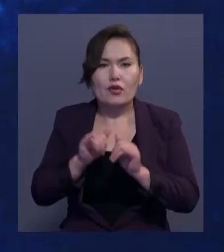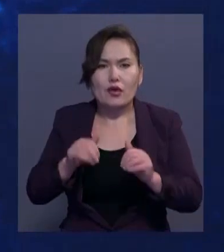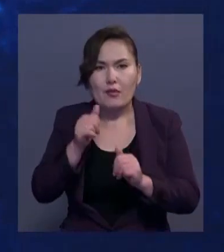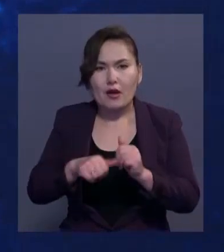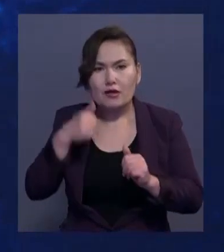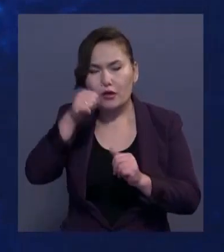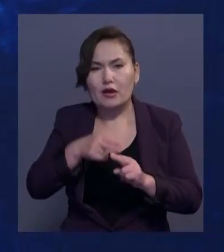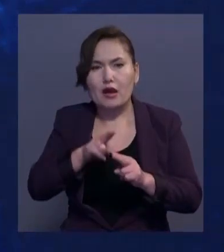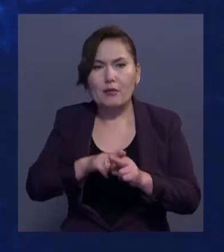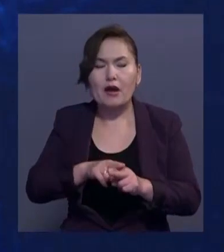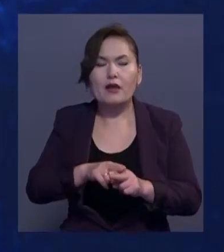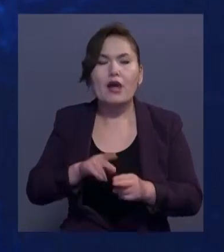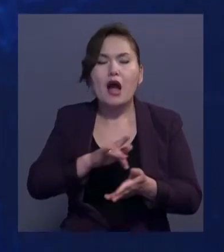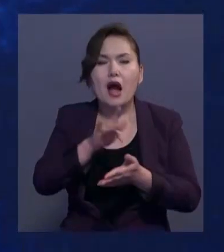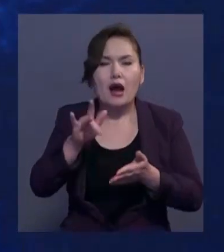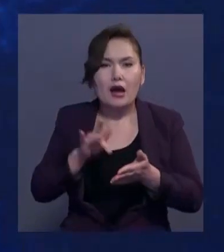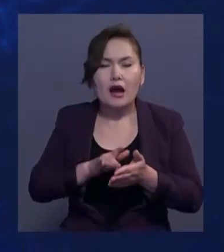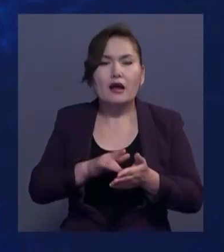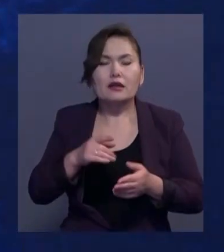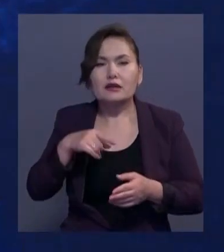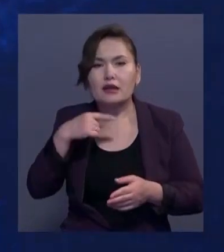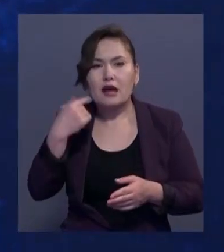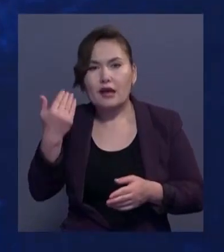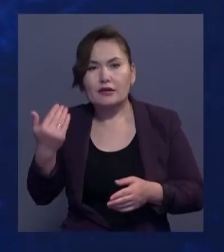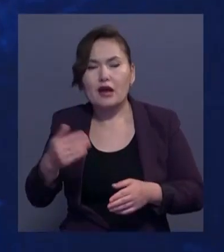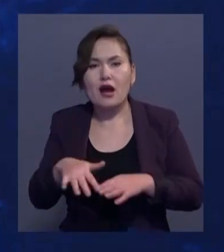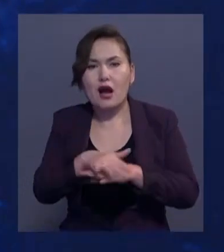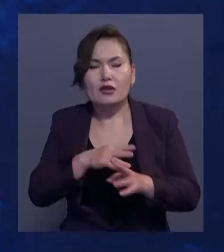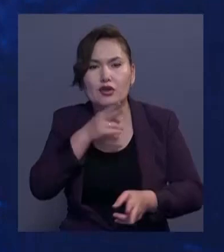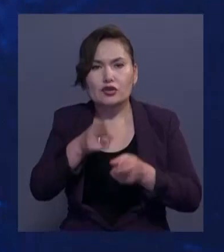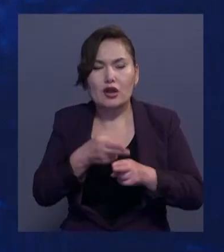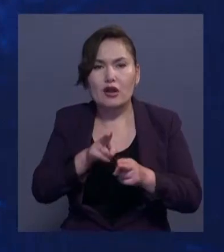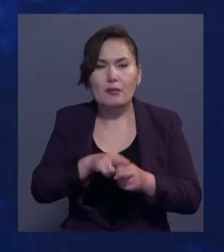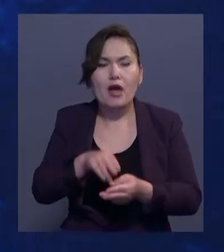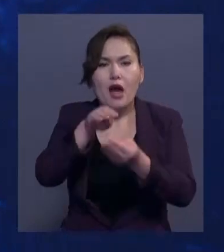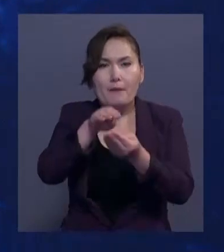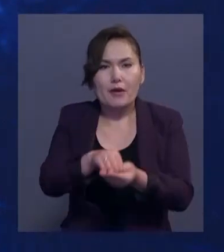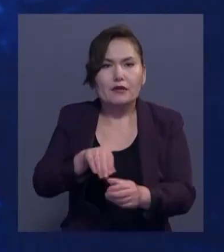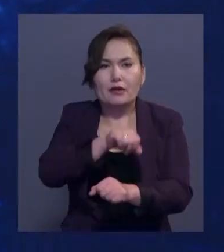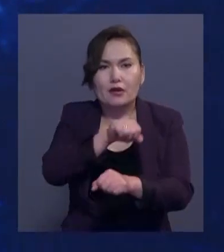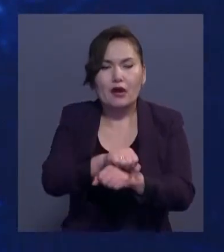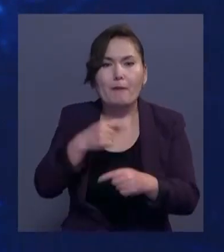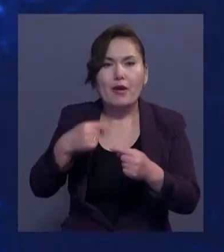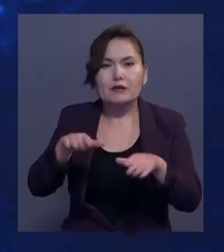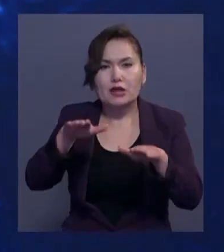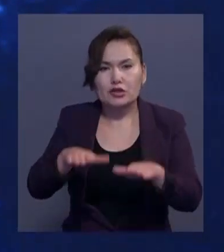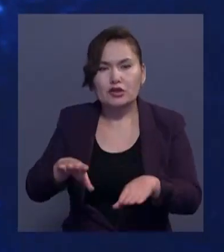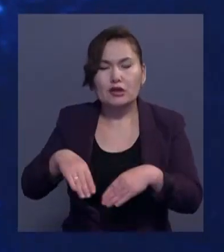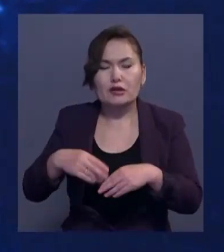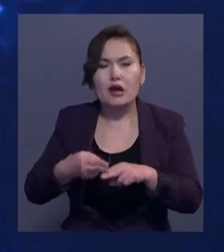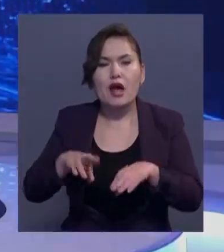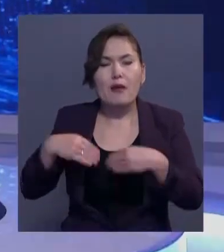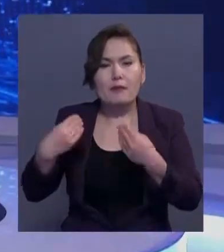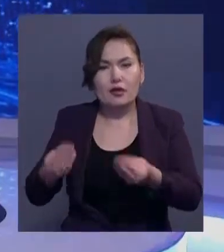кеткен. Қазір қала ардагерлері туристік нысан тұрған жерге мәйіт жерлеуді тоқтатып, басқа жерден орын бөлуді сұрап